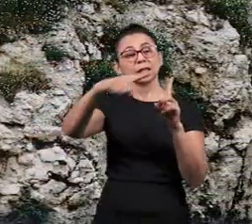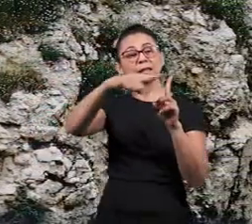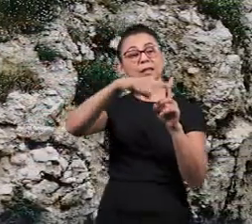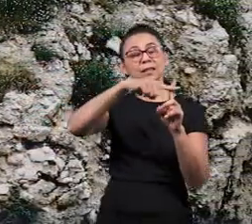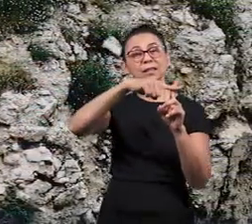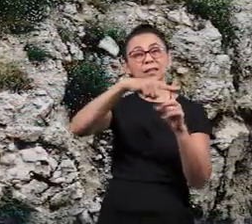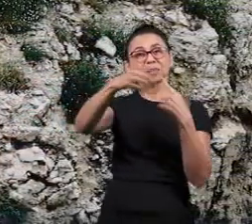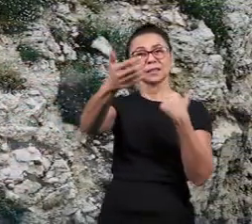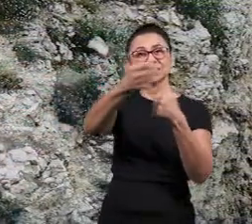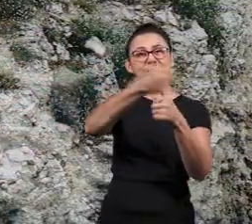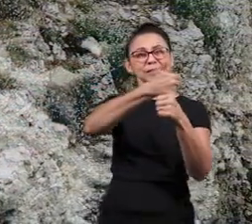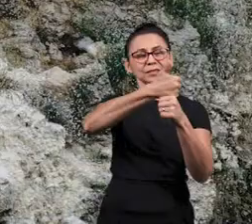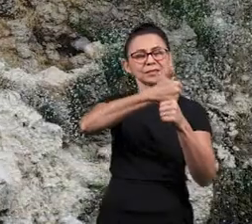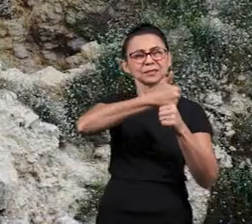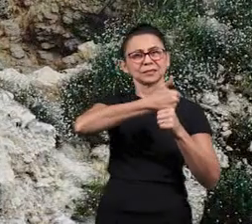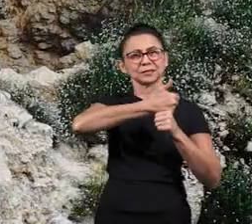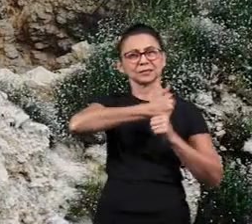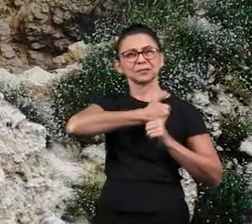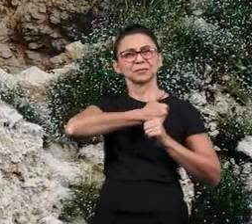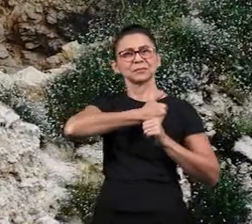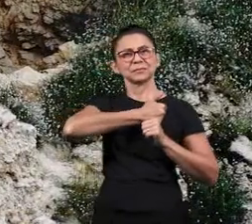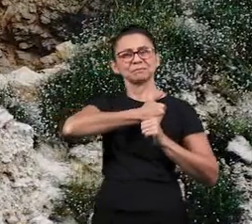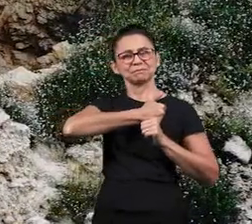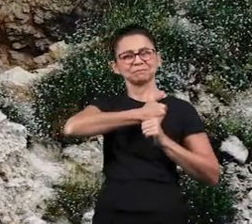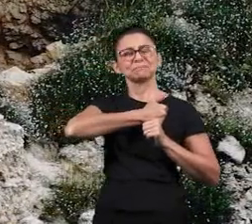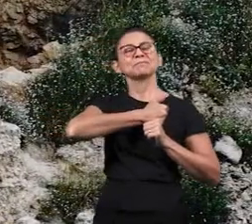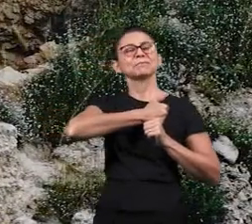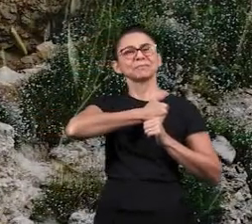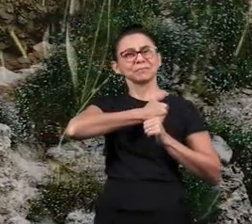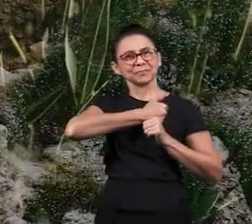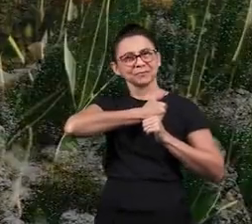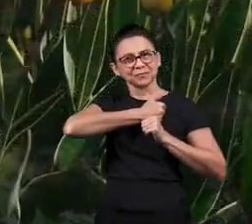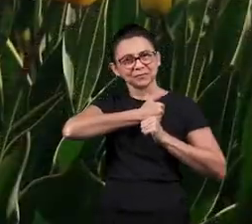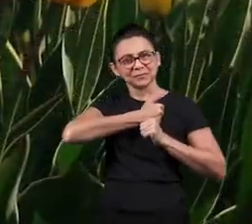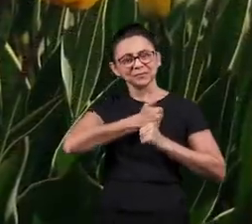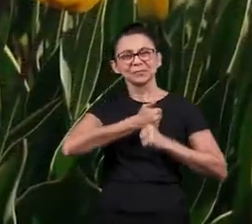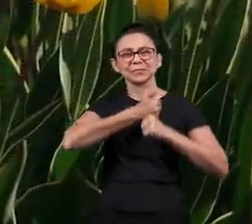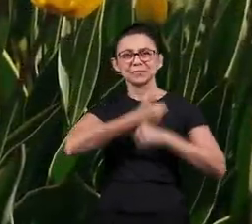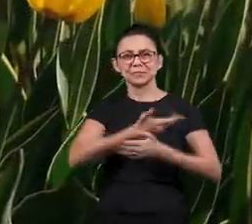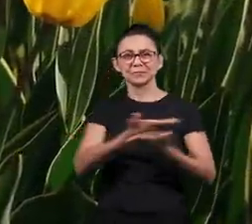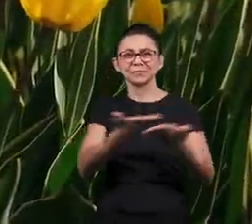представить. За тебя я отдал сына моего,